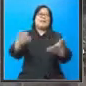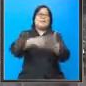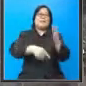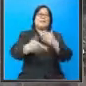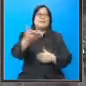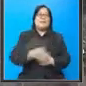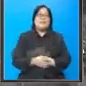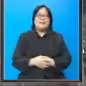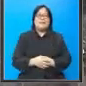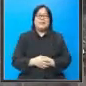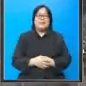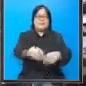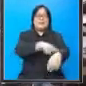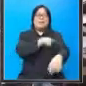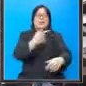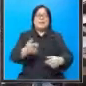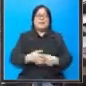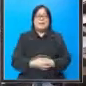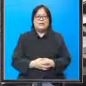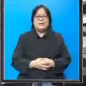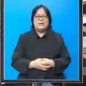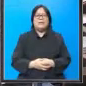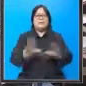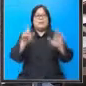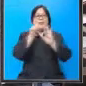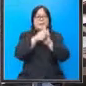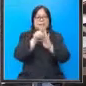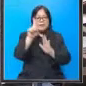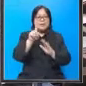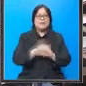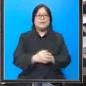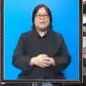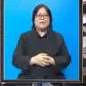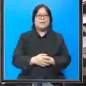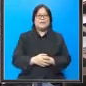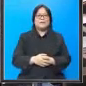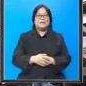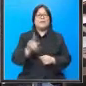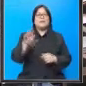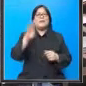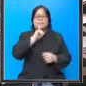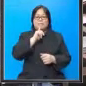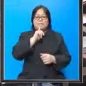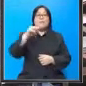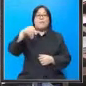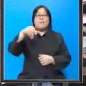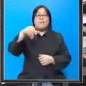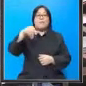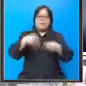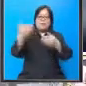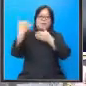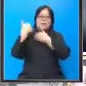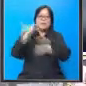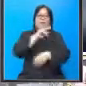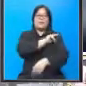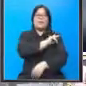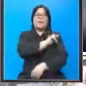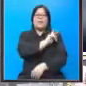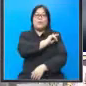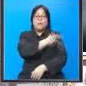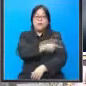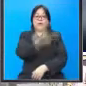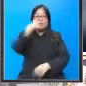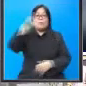polling tambah Nur Muhammad rezeki dipertanggungjawabkan sebagai penguatkuasaan